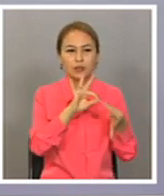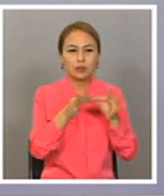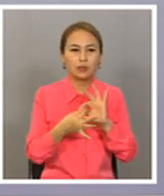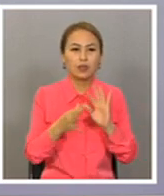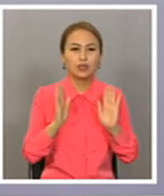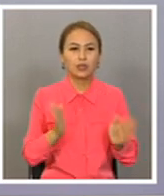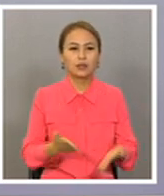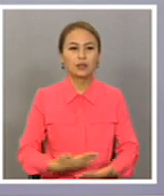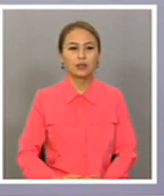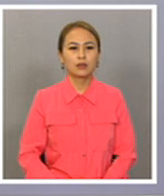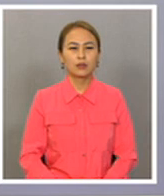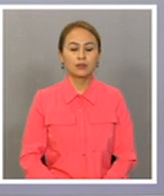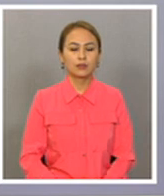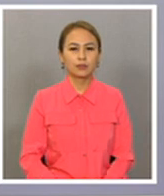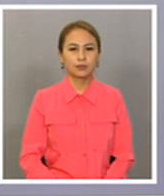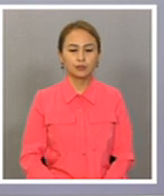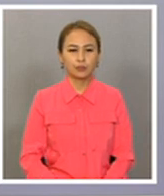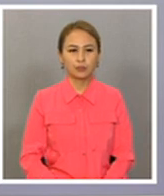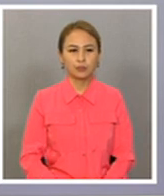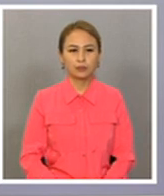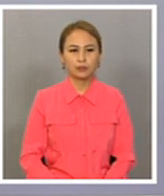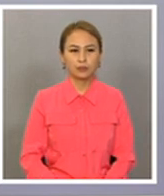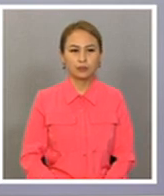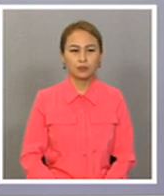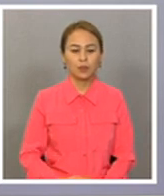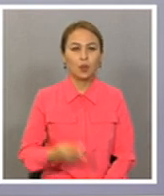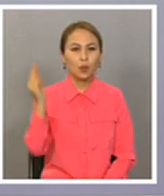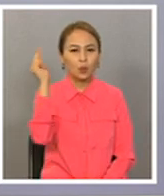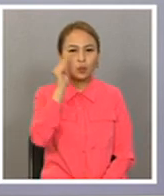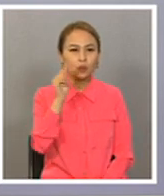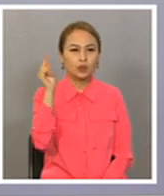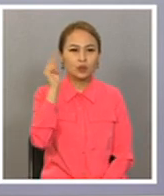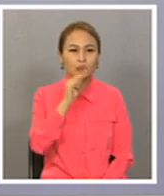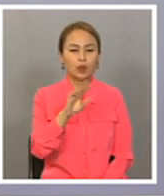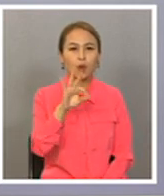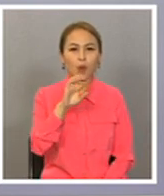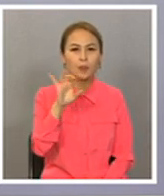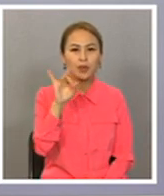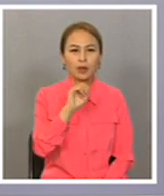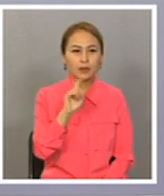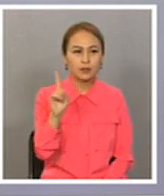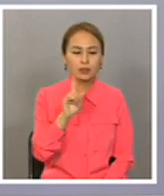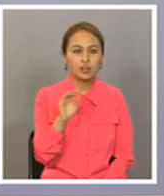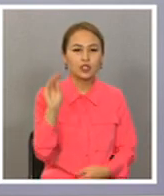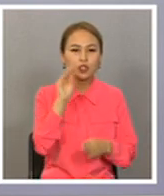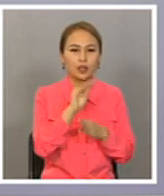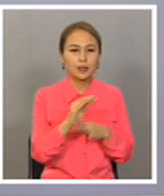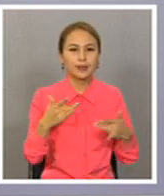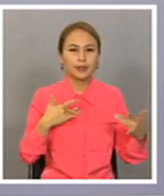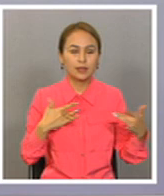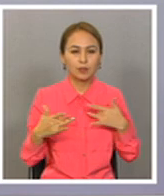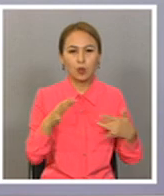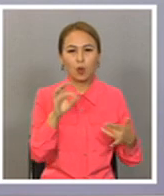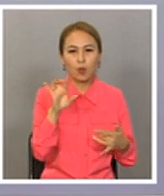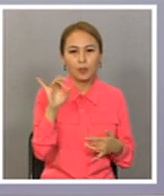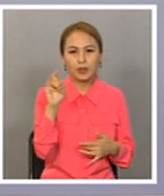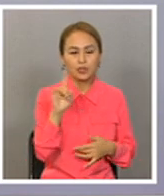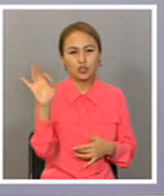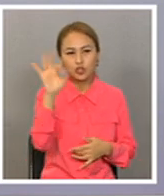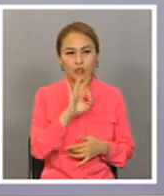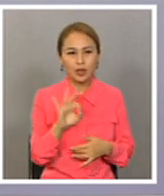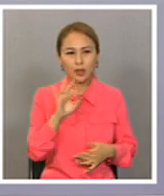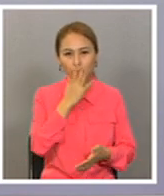образын ашасыз. Оқушылар, образ және кейіпкер образы жайлы